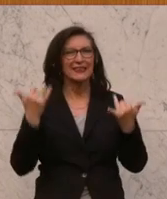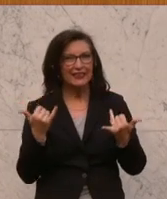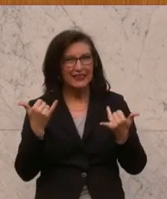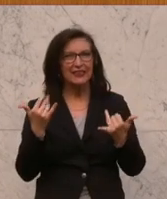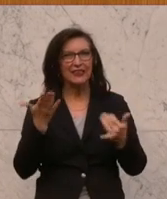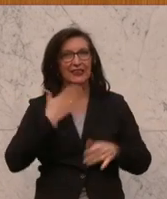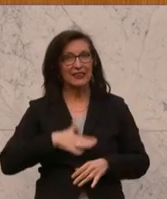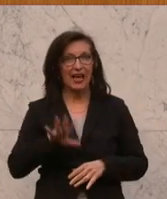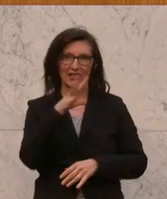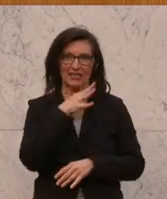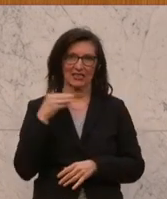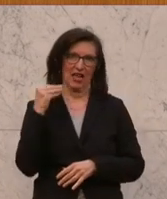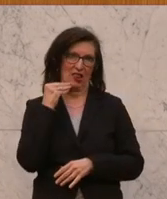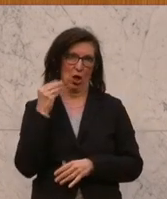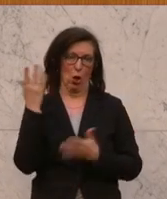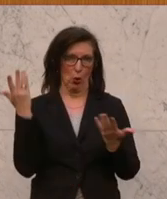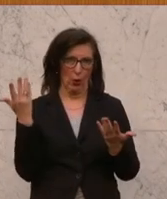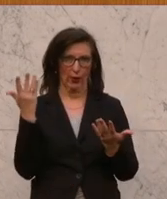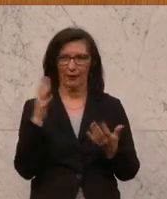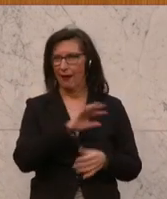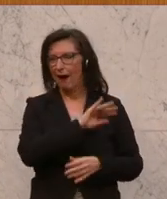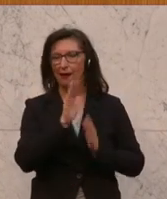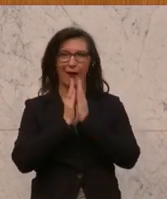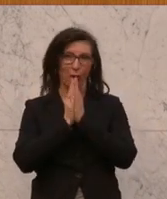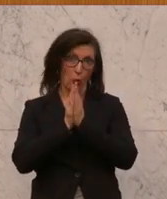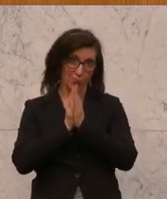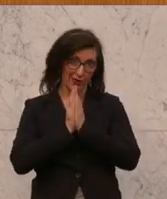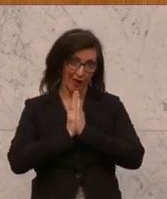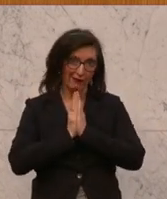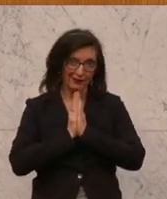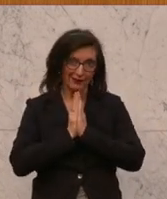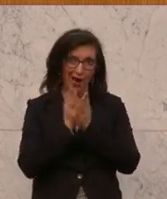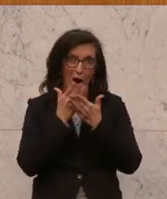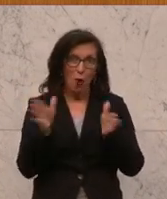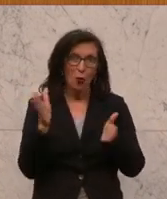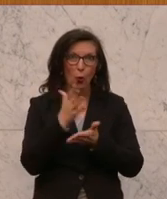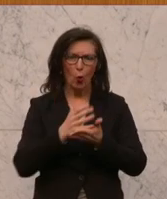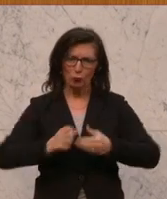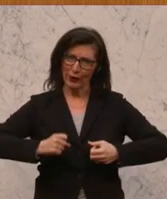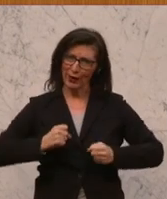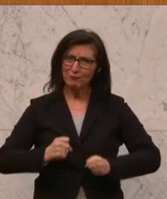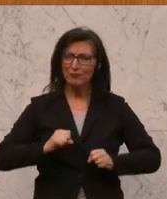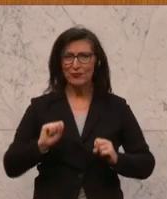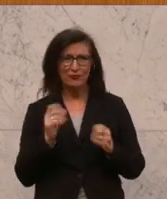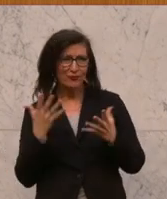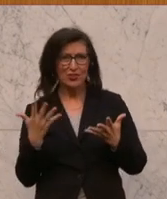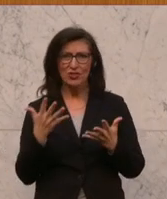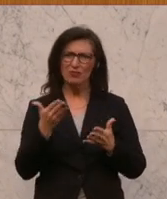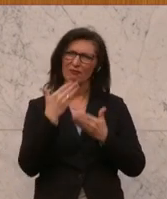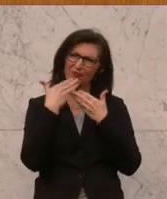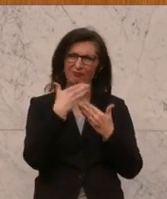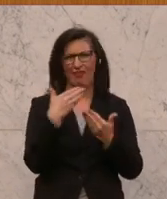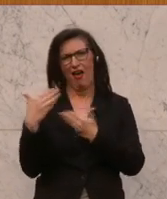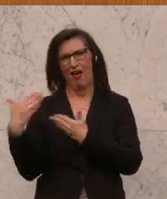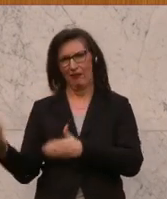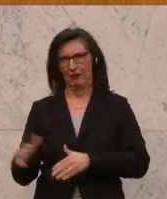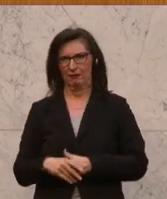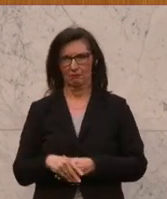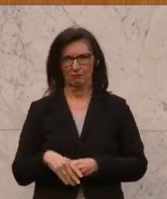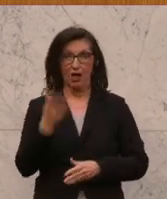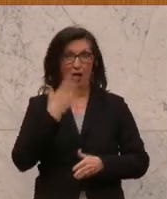unseren Seniorinnen und Senioren, die alle Gott sei Dank zu einem großen Teil sehr rüstig sind, ein großes Danke sagen. Denn der